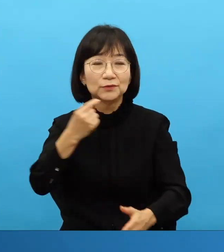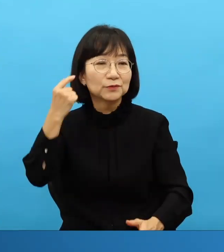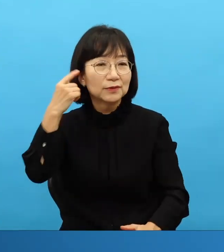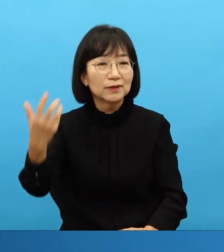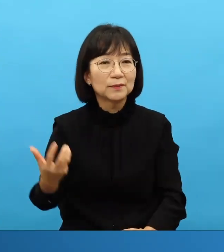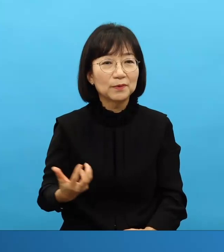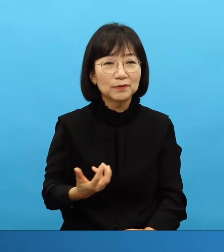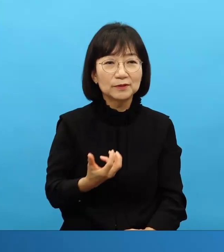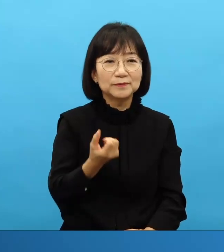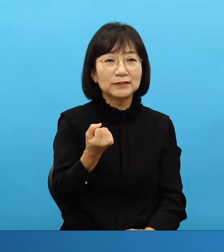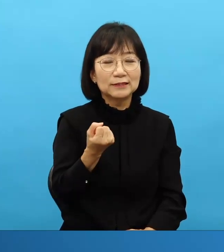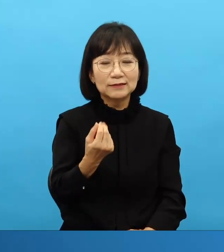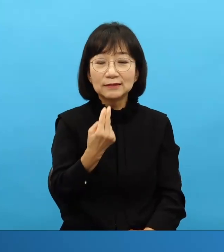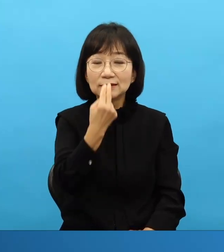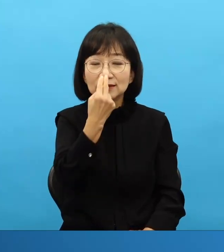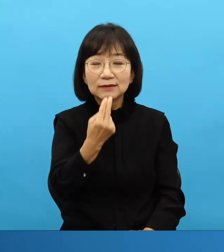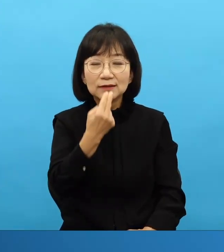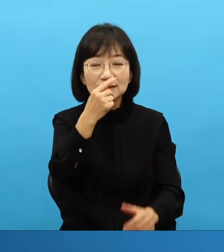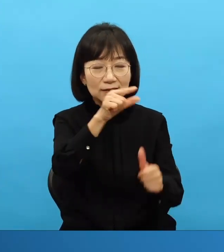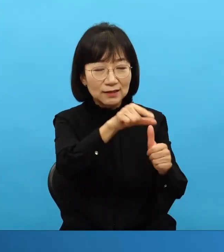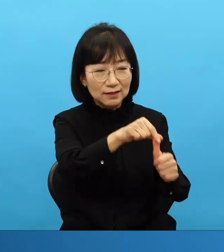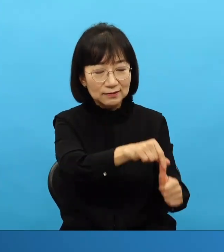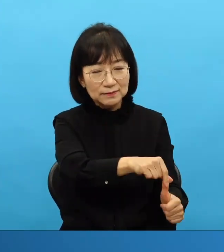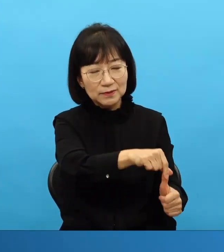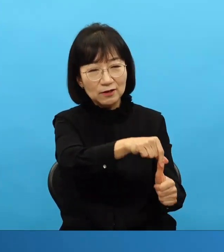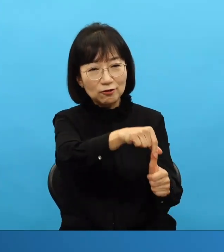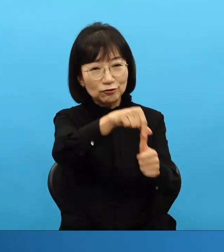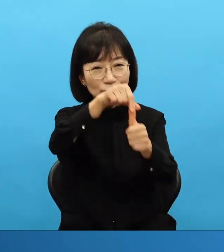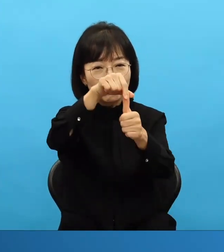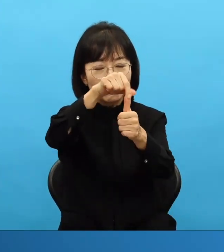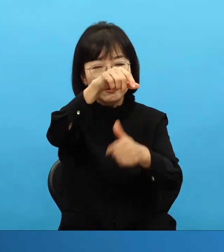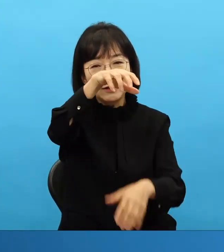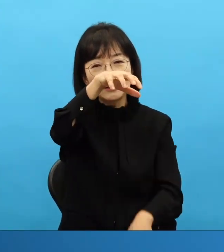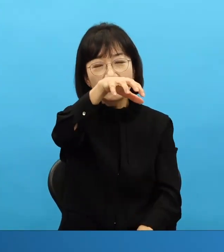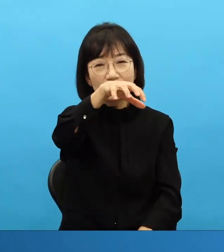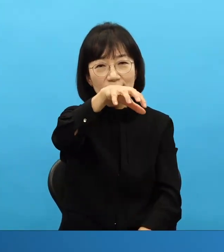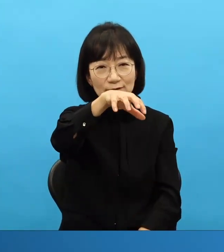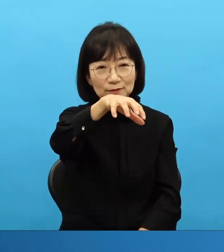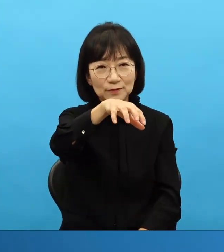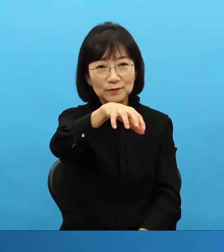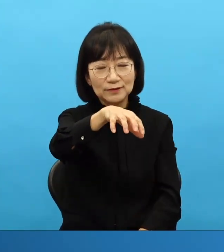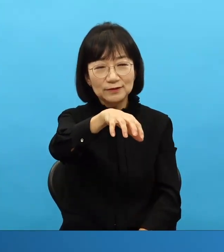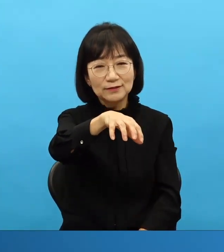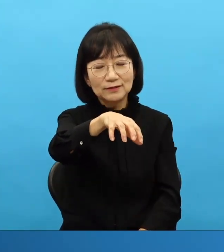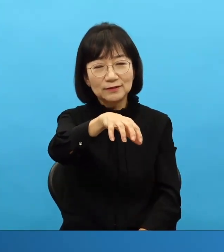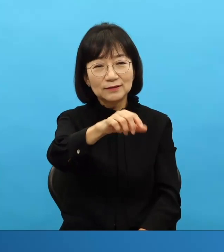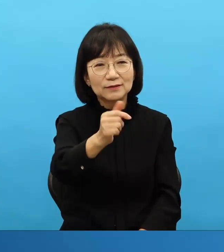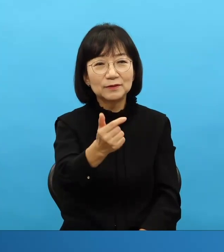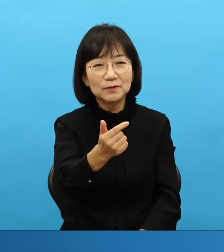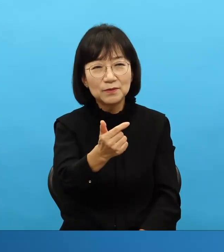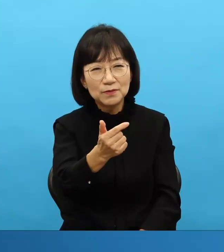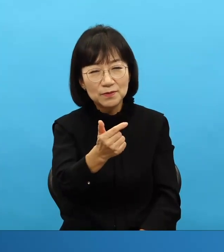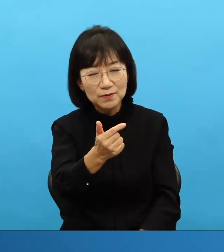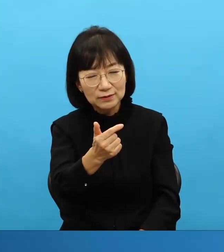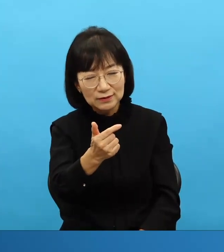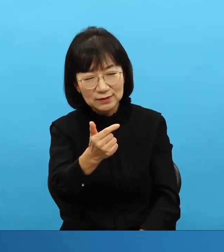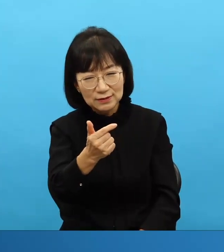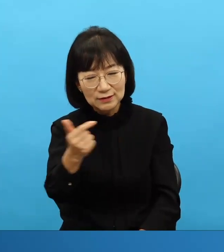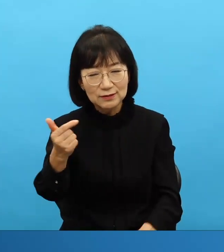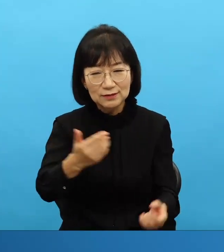걸어가갈까 주의 복음 들고 생명을 구원하는